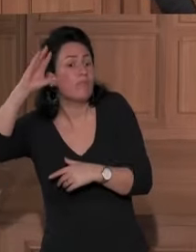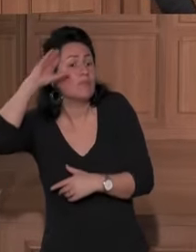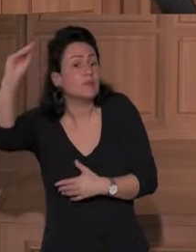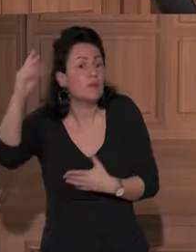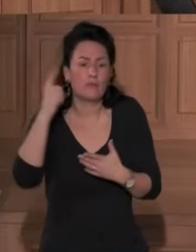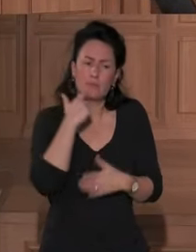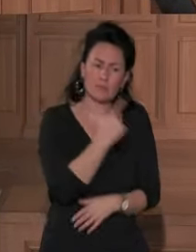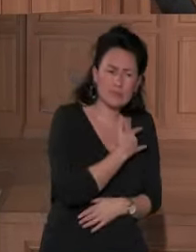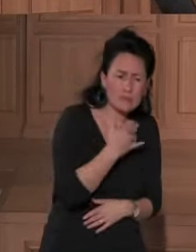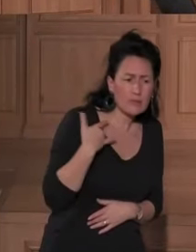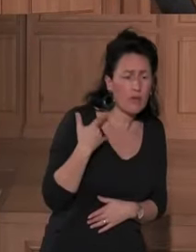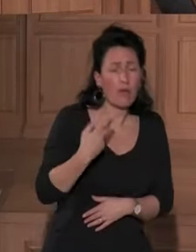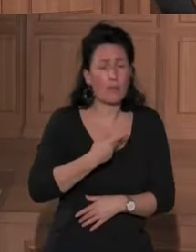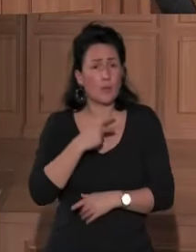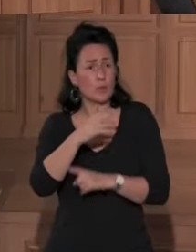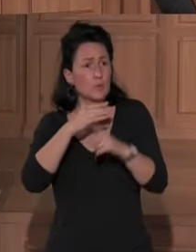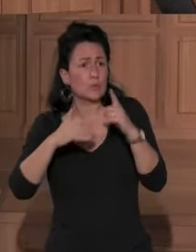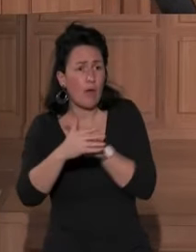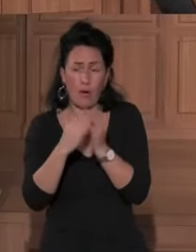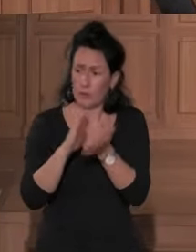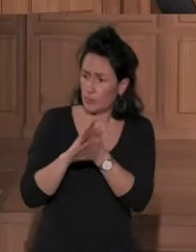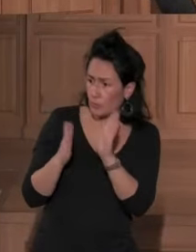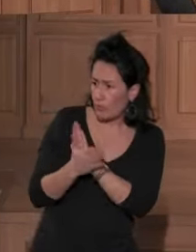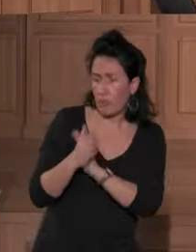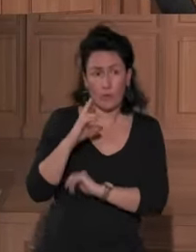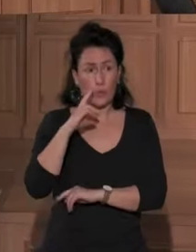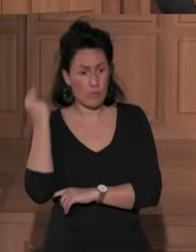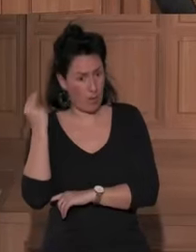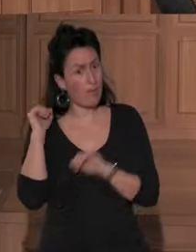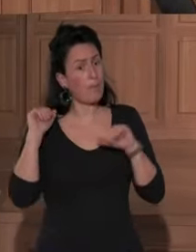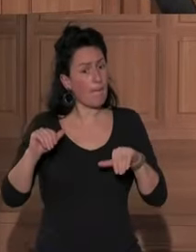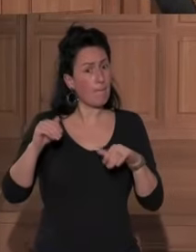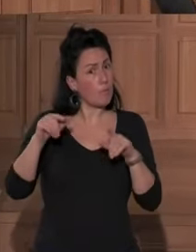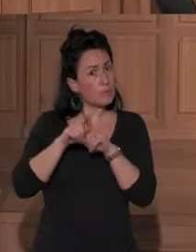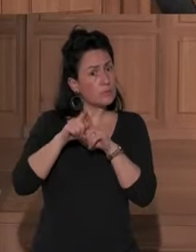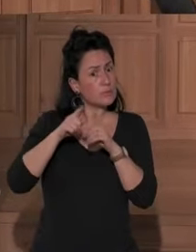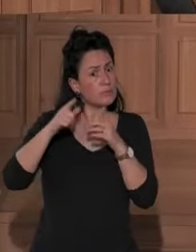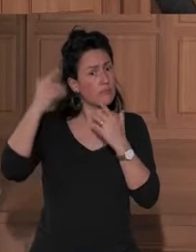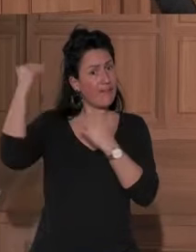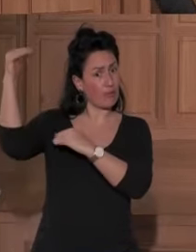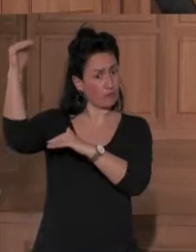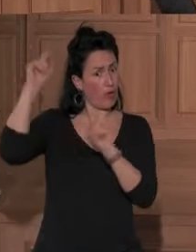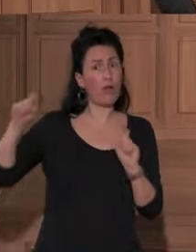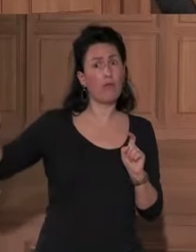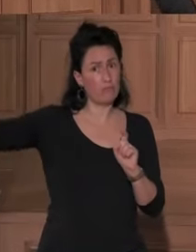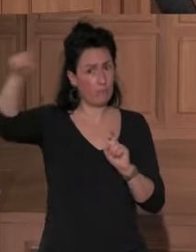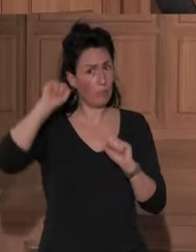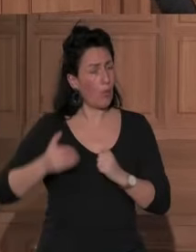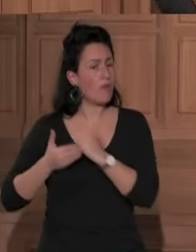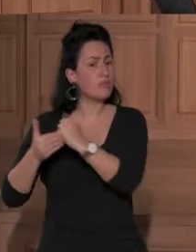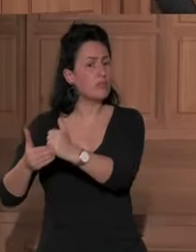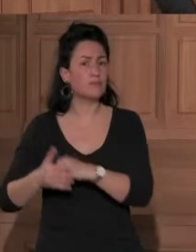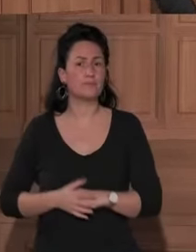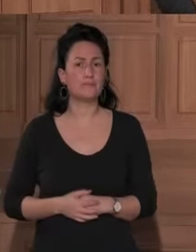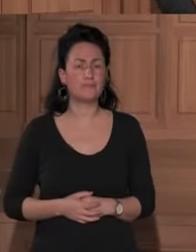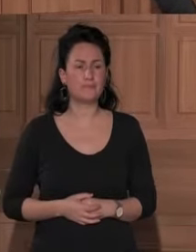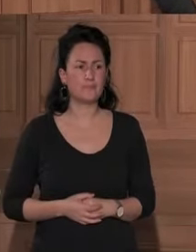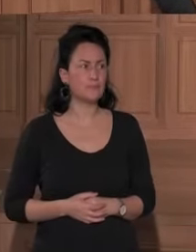humain, à travers l'étranger, puisqu'on on aide d'autres structures à travers l'étranger. Mais bien sûr, on a